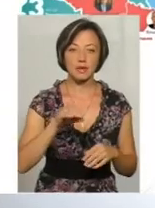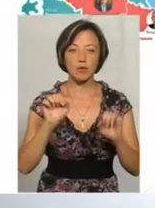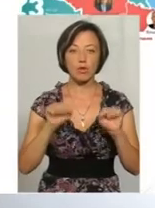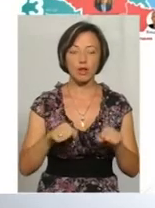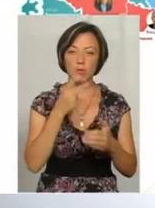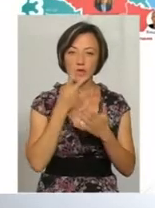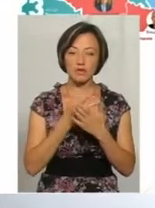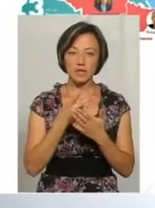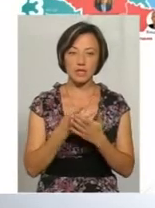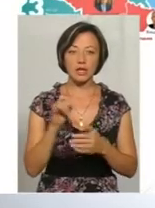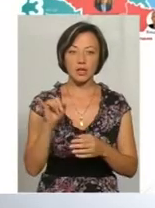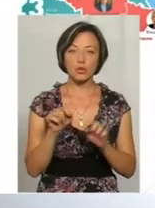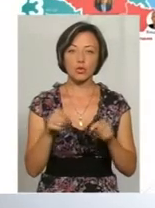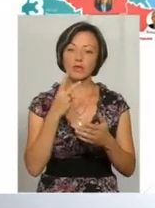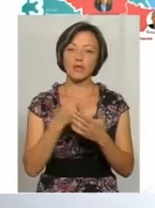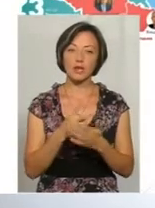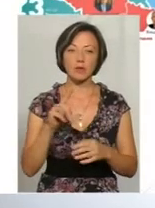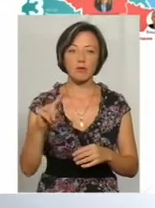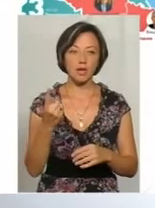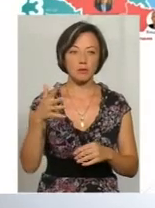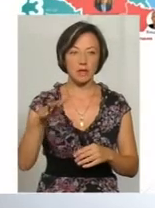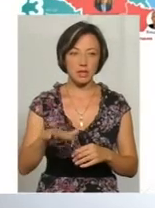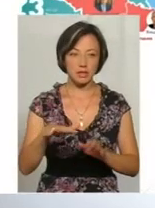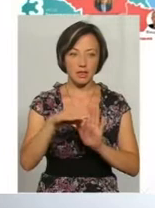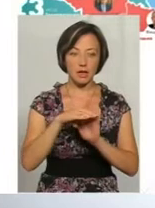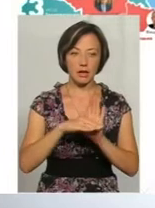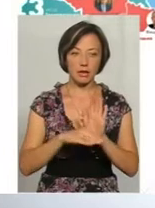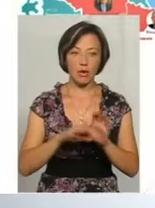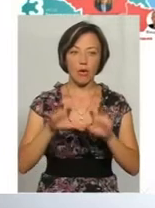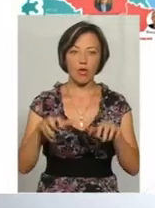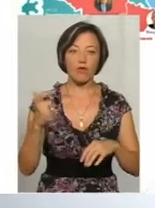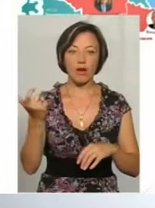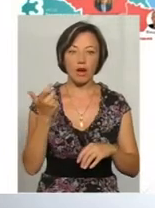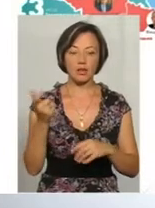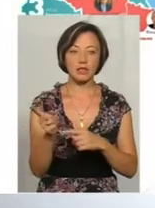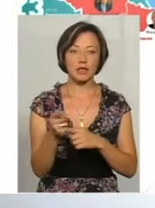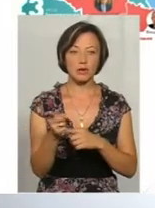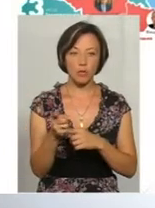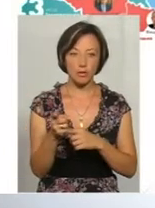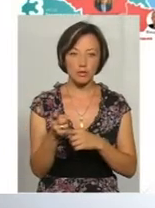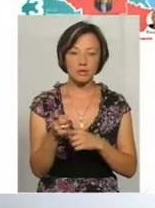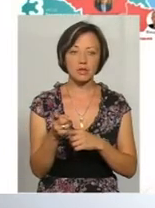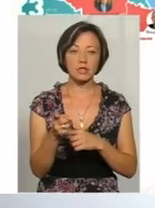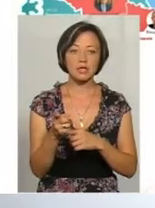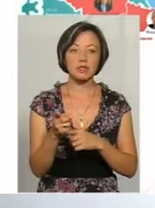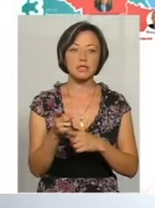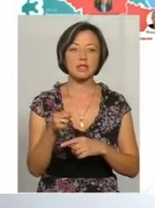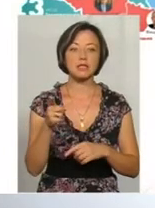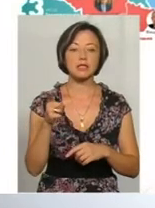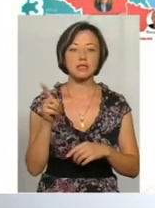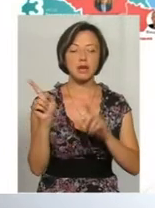могли подивитись. Так, і тут видно, що у першій п'ятірці рейтингу голови Харківської, Тернопільської, Закарпатської, Кіровоградської та